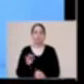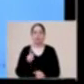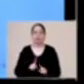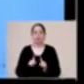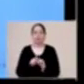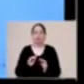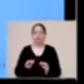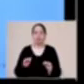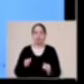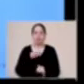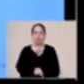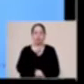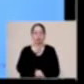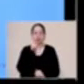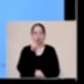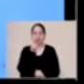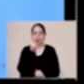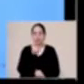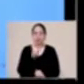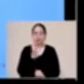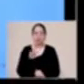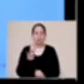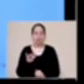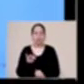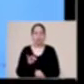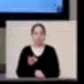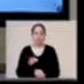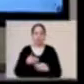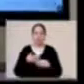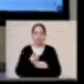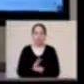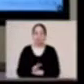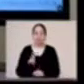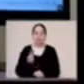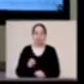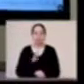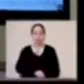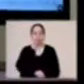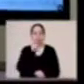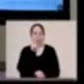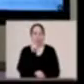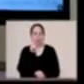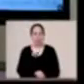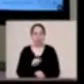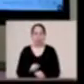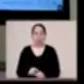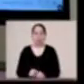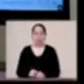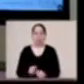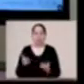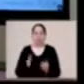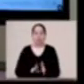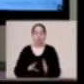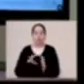Итак, ребята, хищные птицы. Они подразделяются на дневные птицы, к